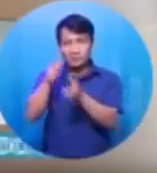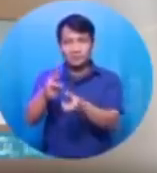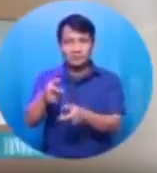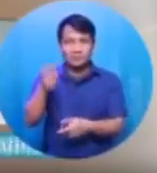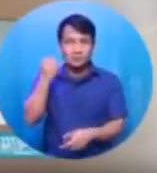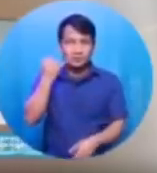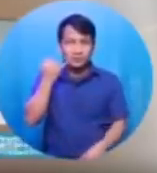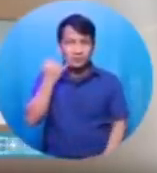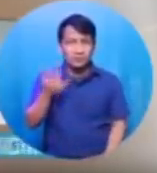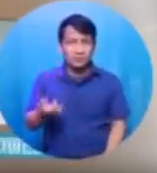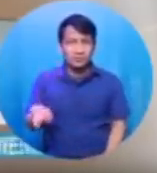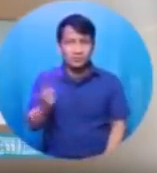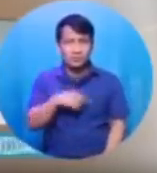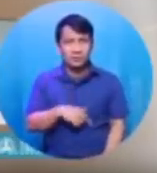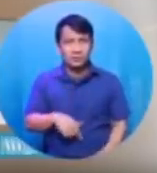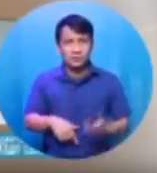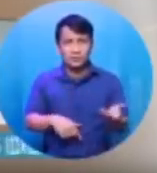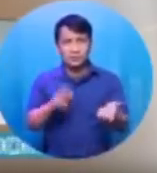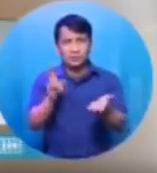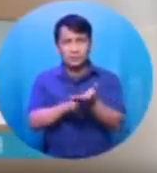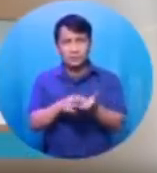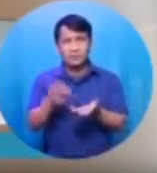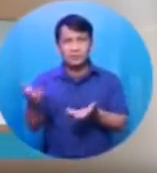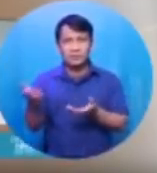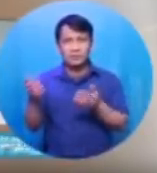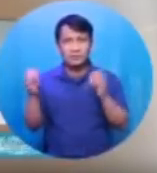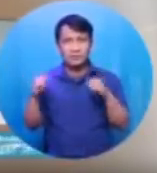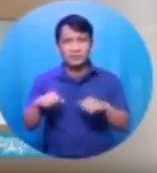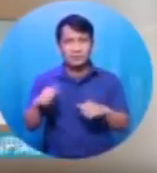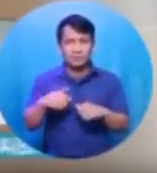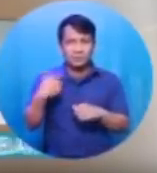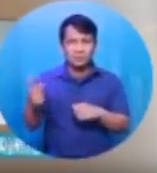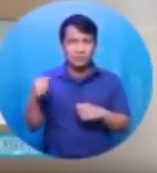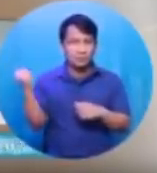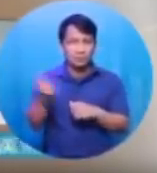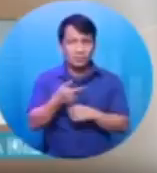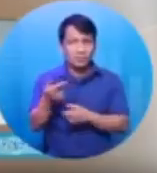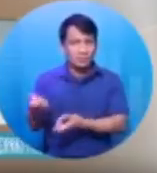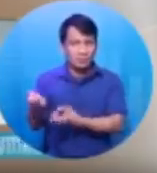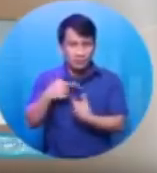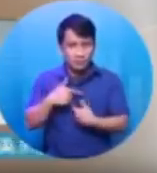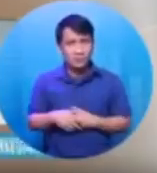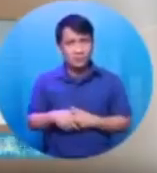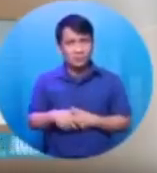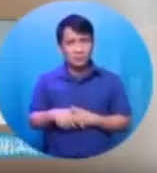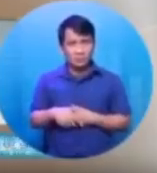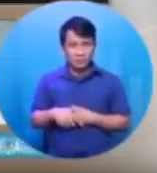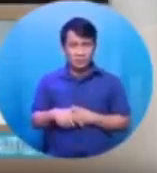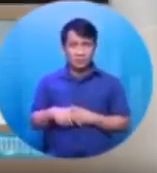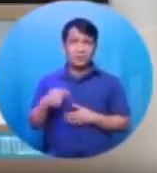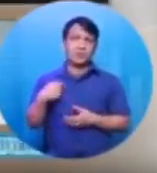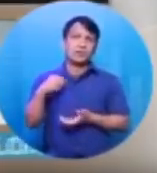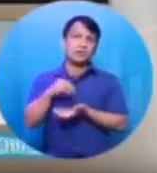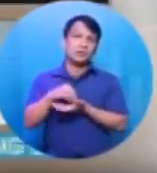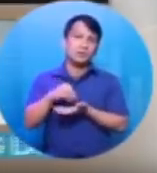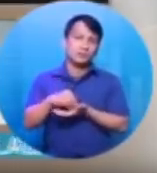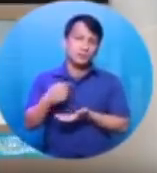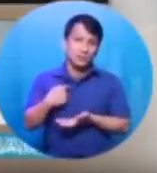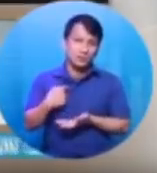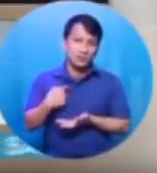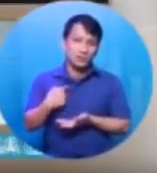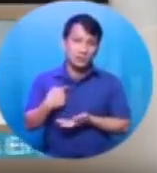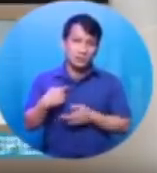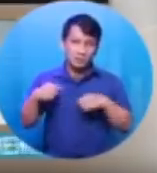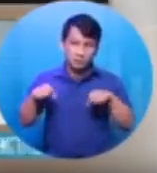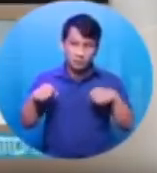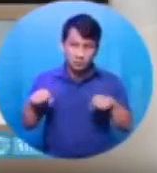Kapal mo, Janet. Yung rider, may pirmahan na tayo sa Marco. Nagbabalikan mo sa akin, di ba? Babalik mo sa akin. Pira ko yung rider na binayad ko doon sa